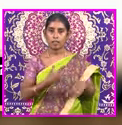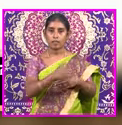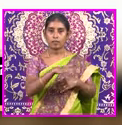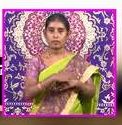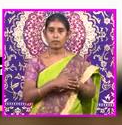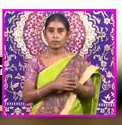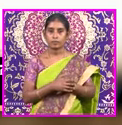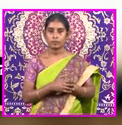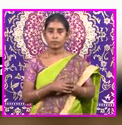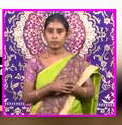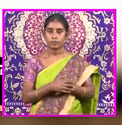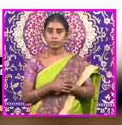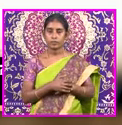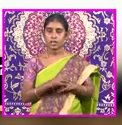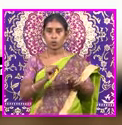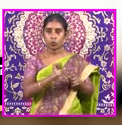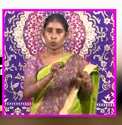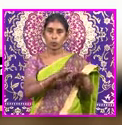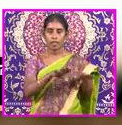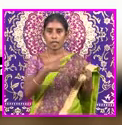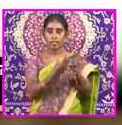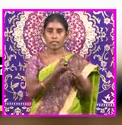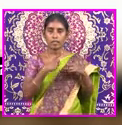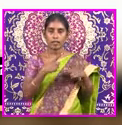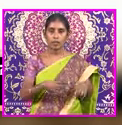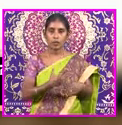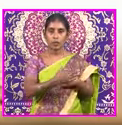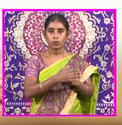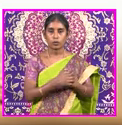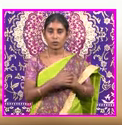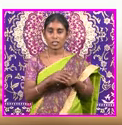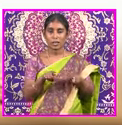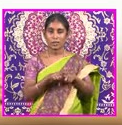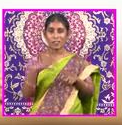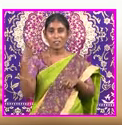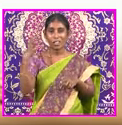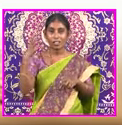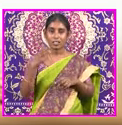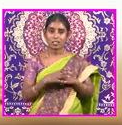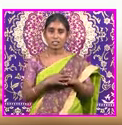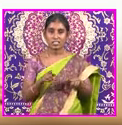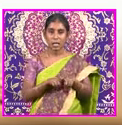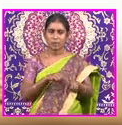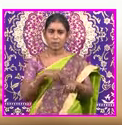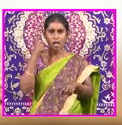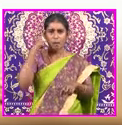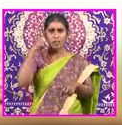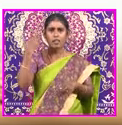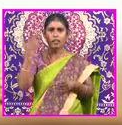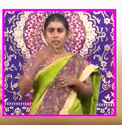தன்னுடைய குடும்பத்தினருடன் வசித்து வருகிறார். கோடை காலம்னாவே நமக்கு நினைவுக்கு வருவது அதிக வெப்பம் இருக்கும். அந்த